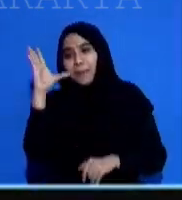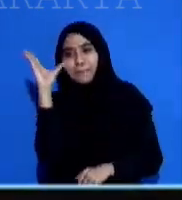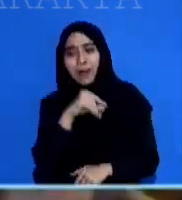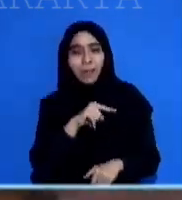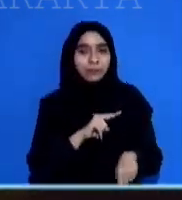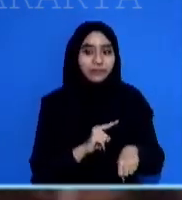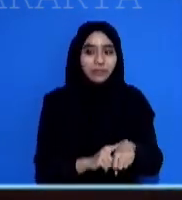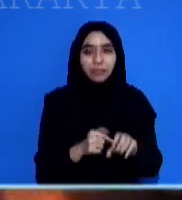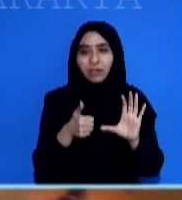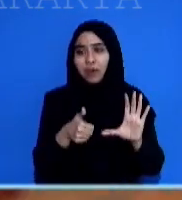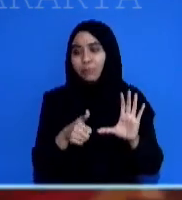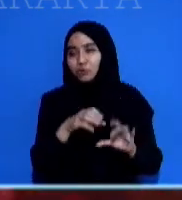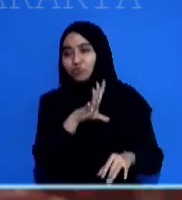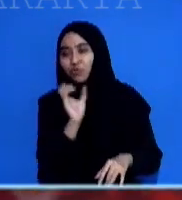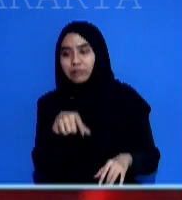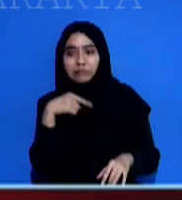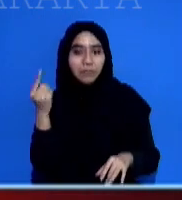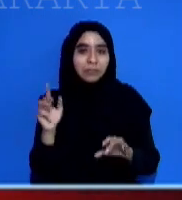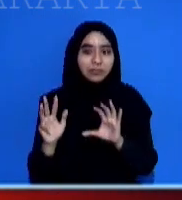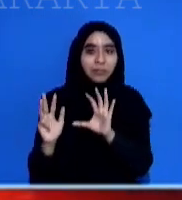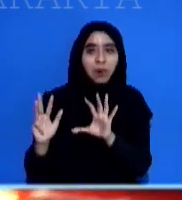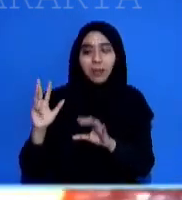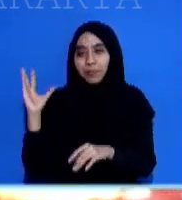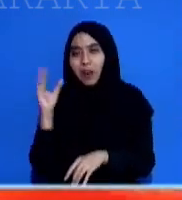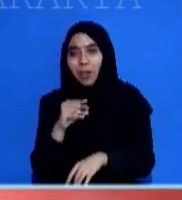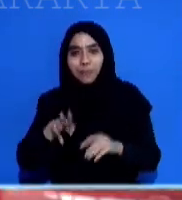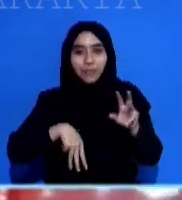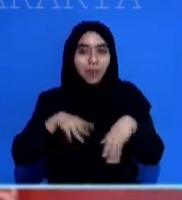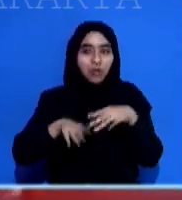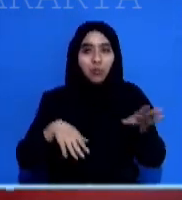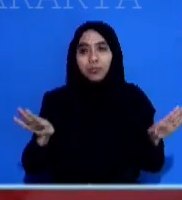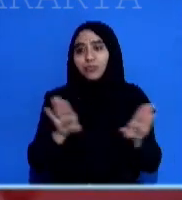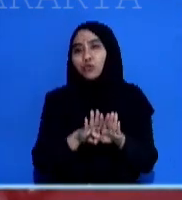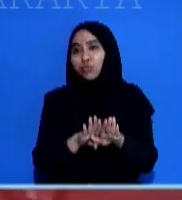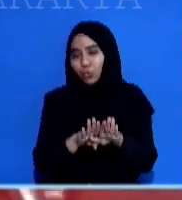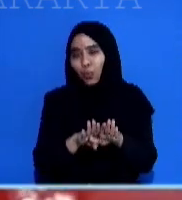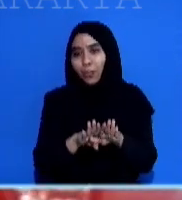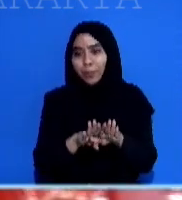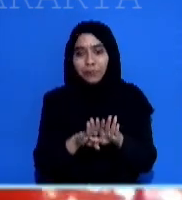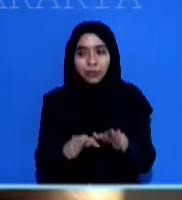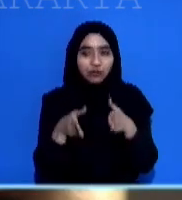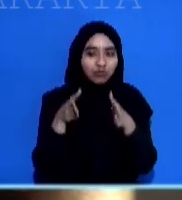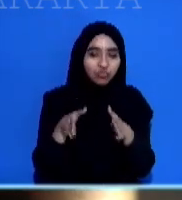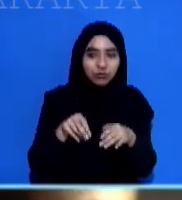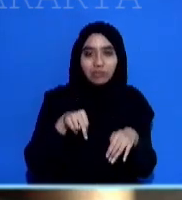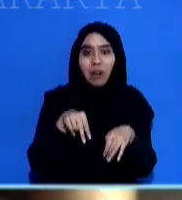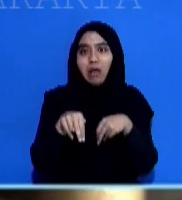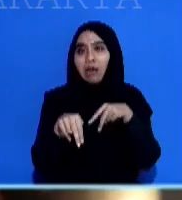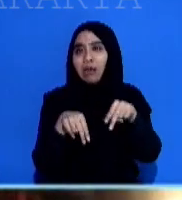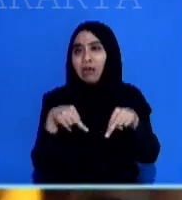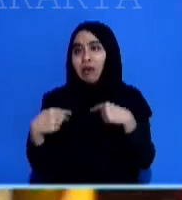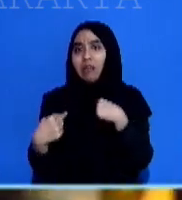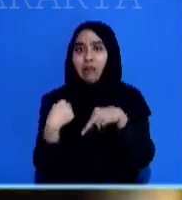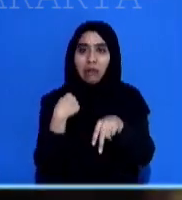18 hingga 21 Waktu Indonesia Barat di Malioboro ditiadakan kebijakan ini diberlakukan mulai 5